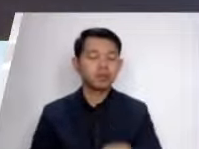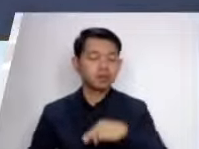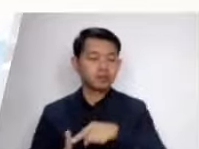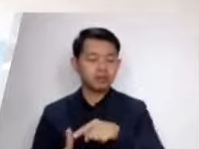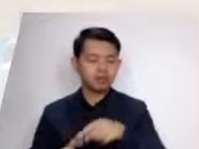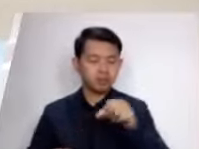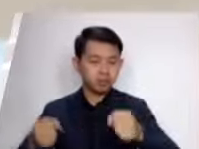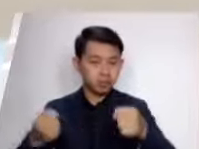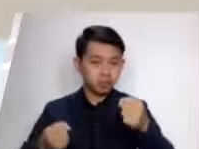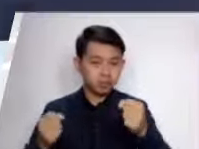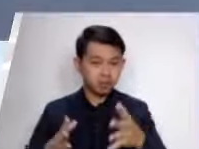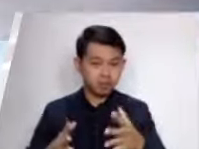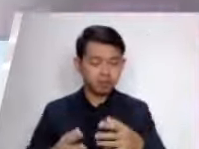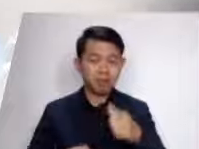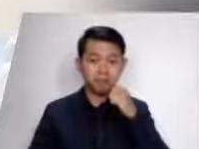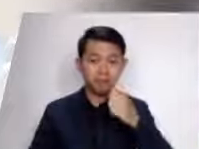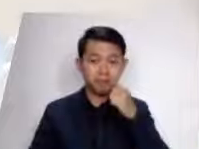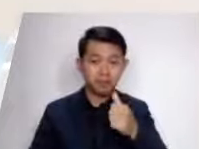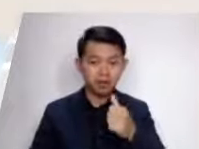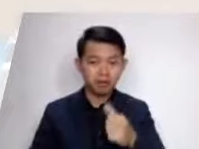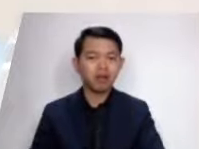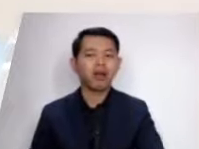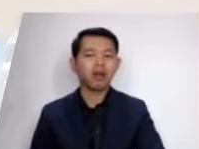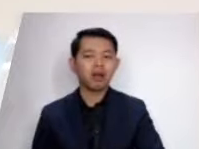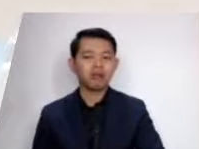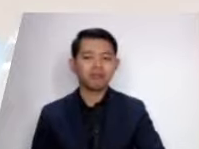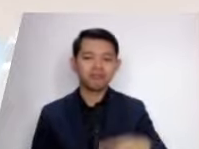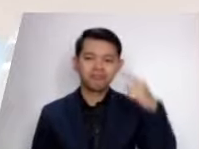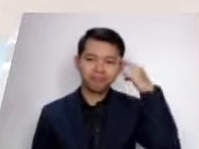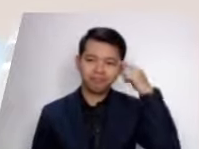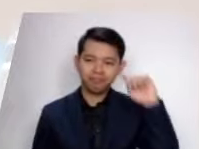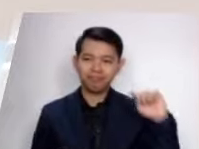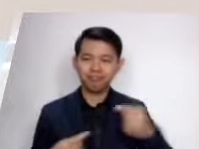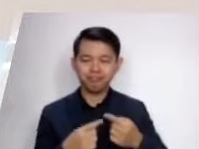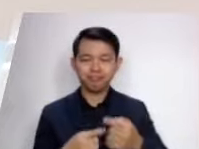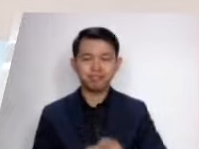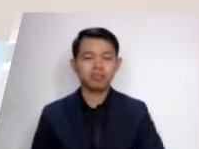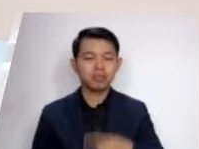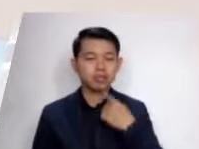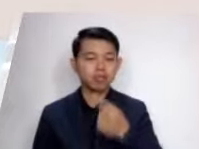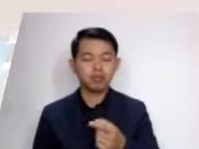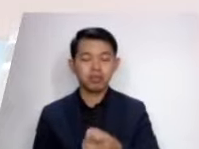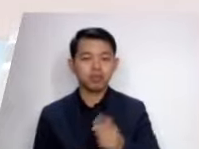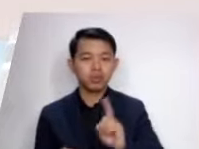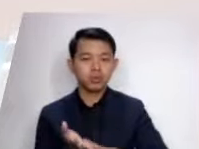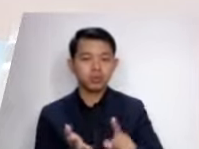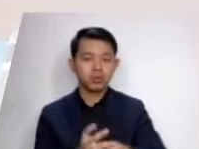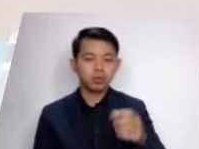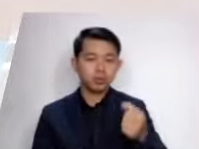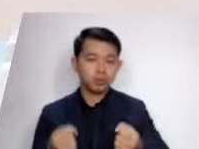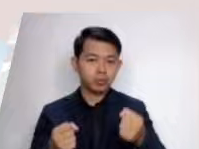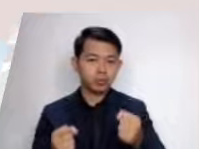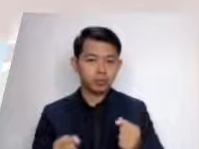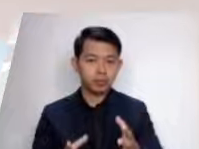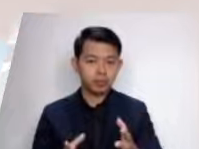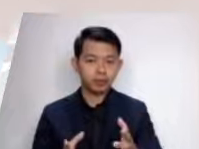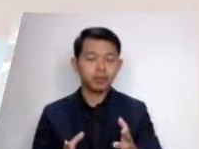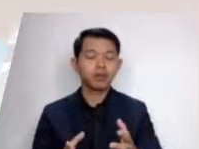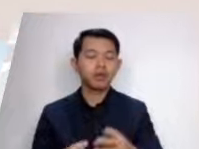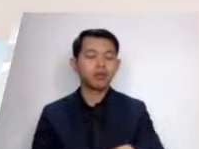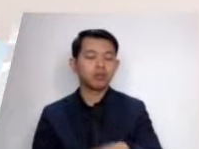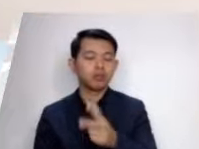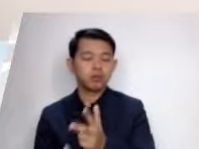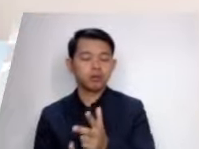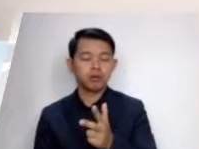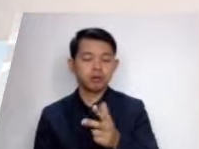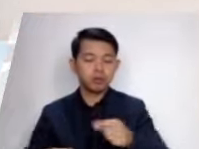na babaeng rider. Sa imbestigasyon ng pulisya, nag-overtake umano ang motorsiklo sa sinusundang sasakyan at bumangga